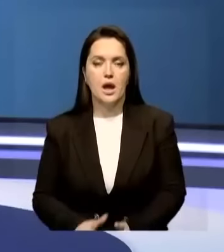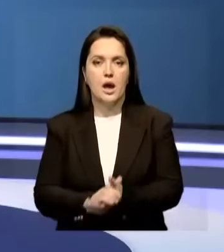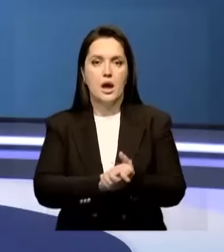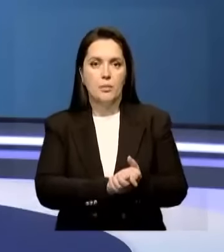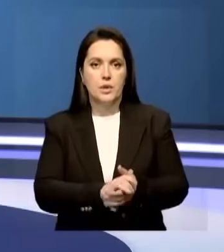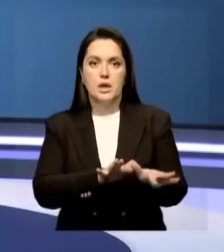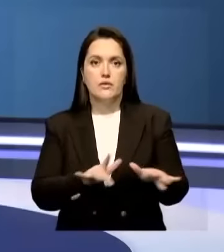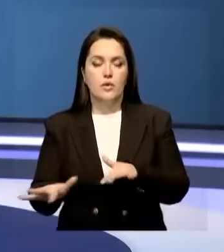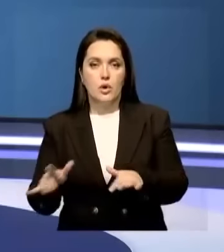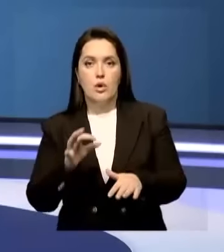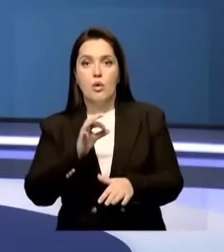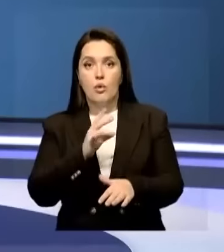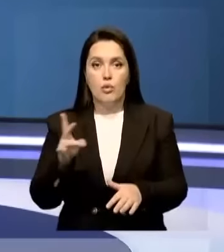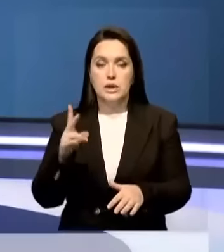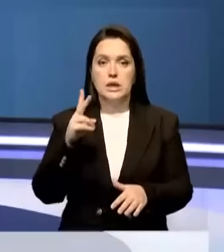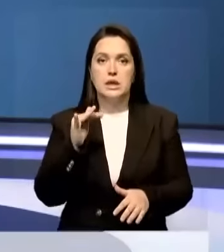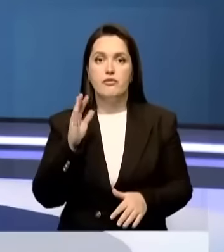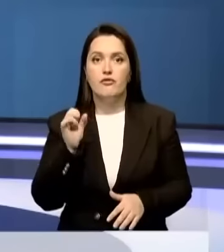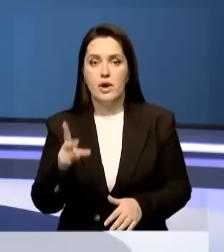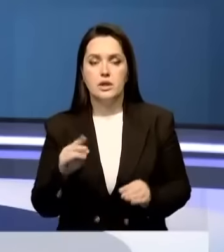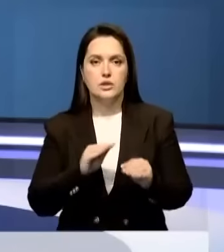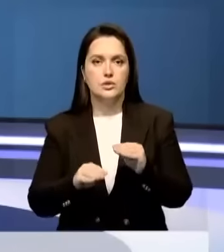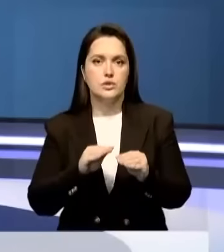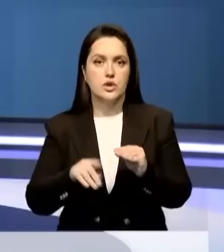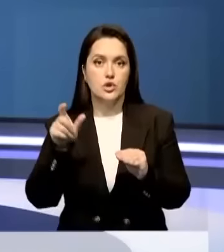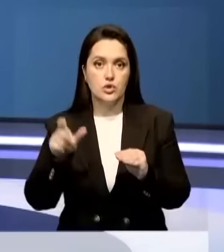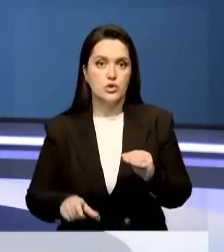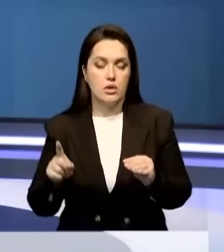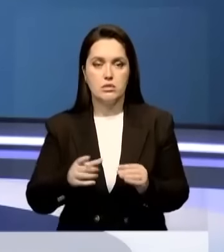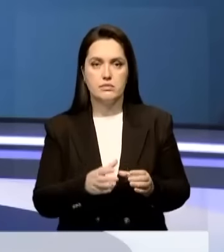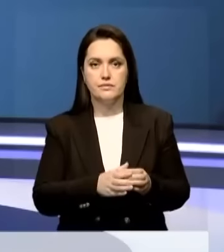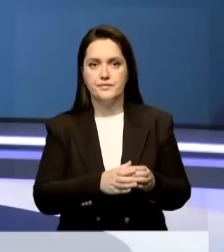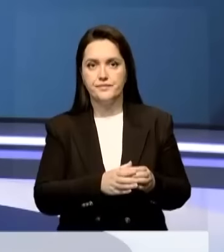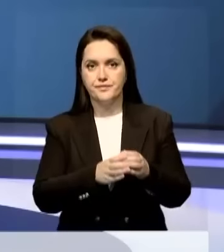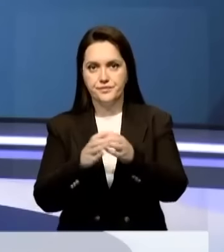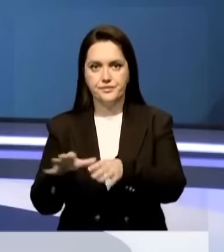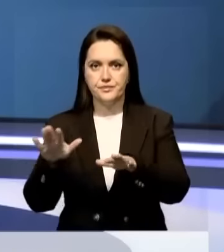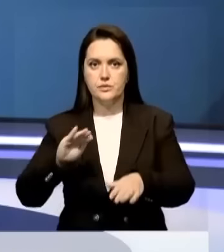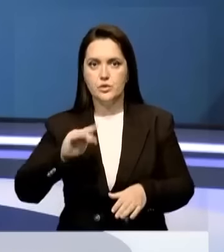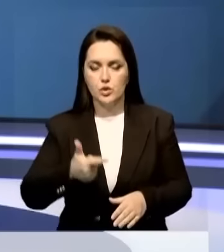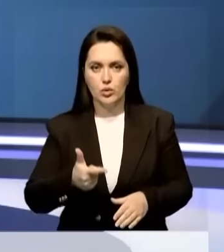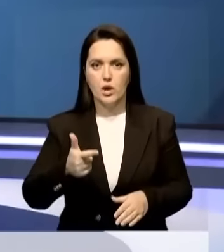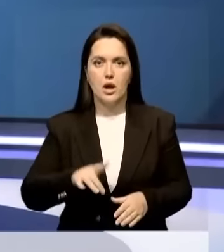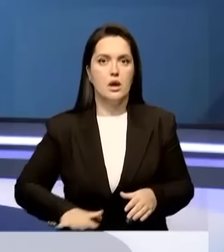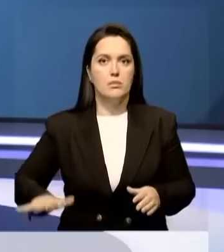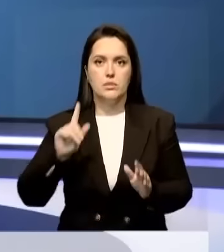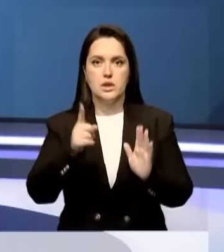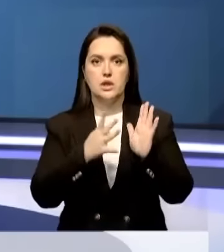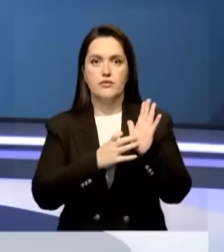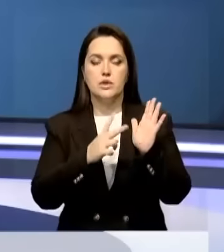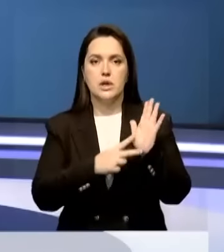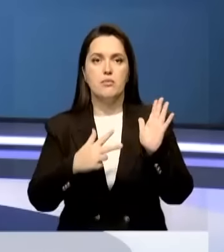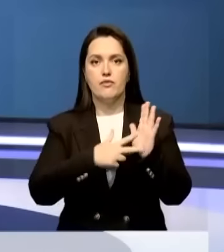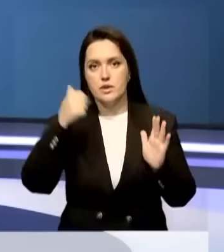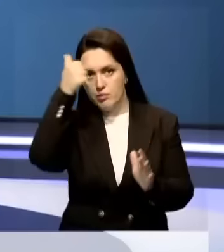Миротворческие силы ООН в Ливане насчитывают 10 тысяч человек. Они дислоцированы на юге страны с 1978 в